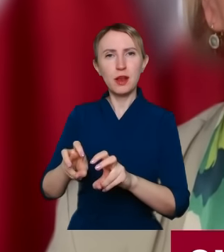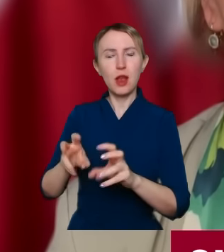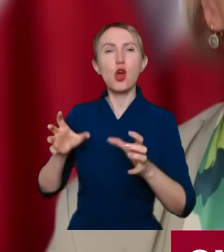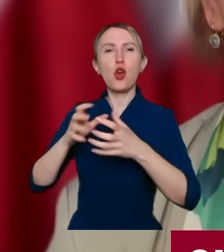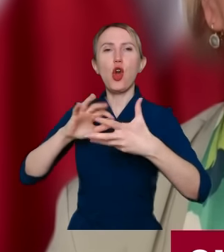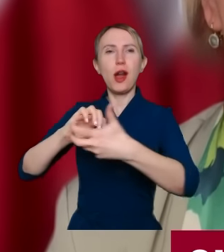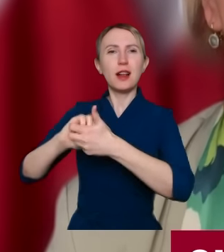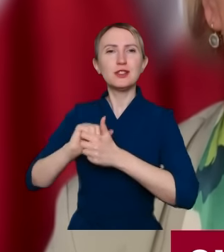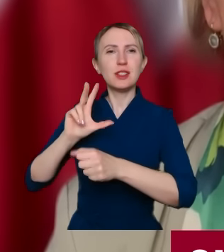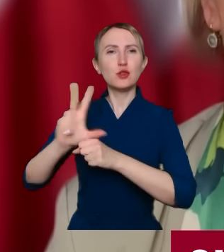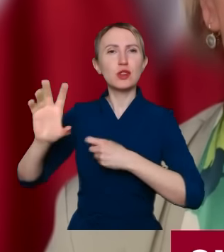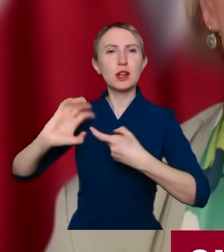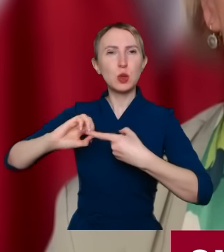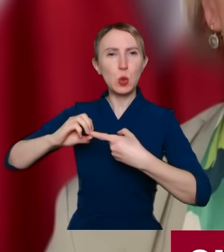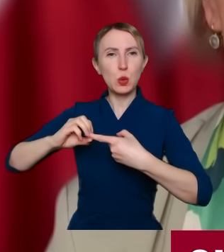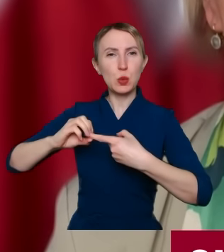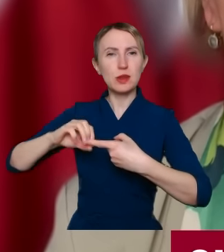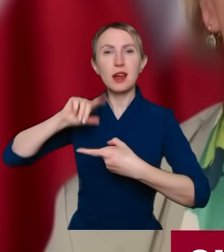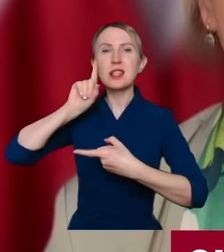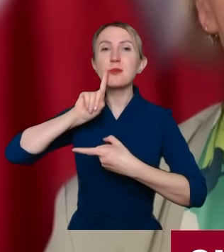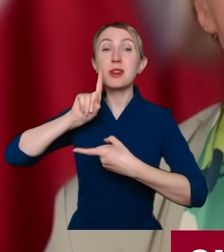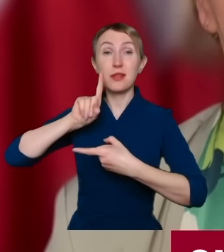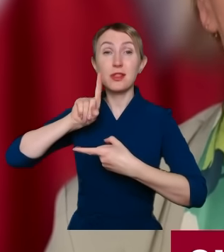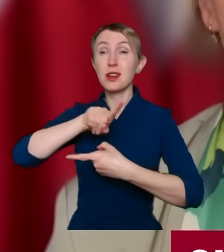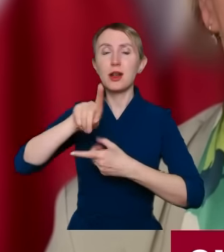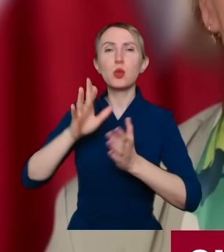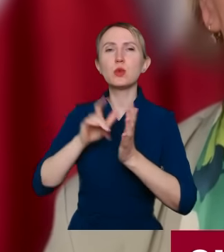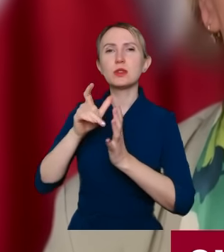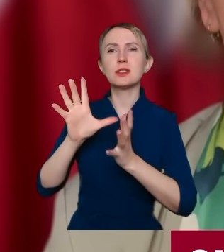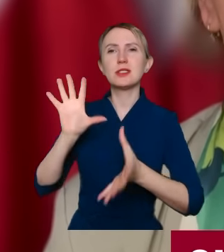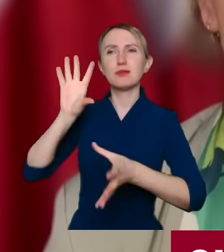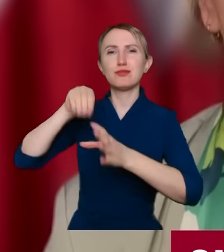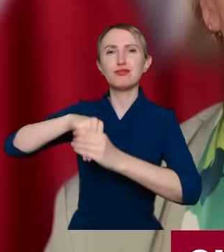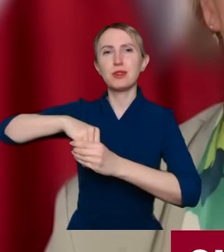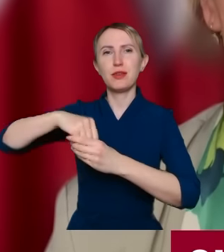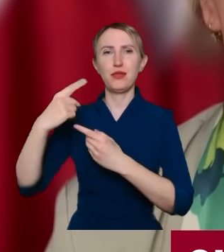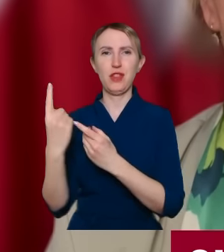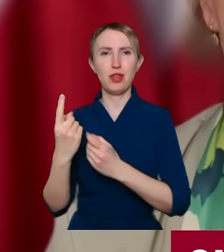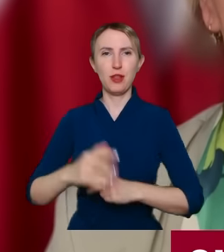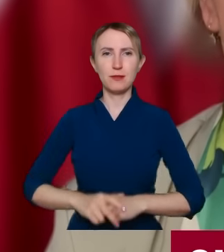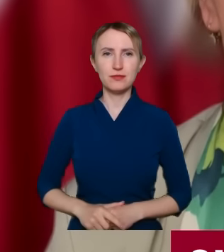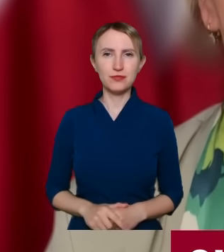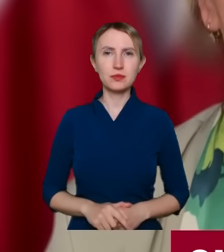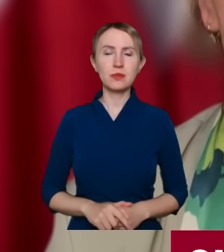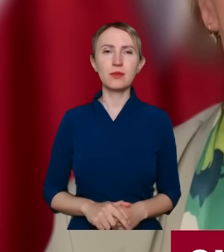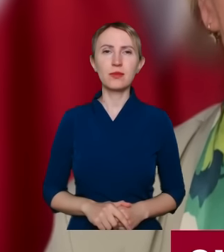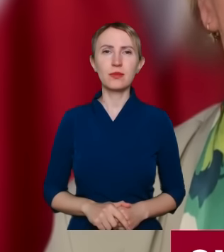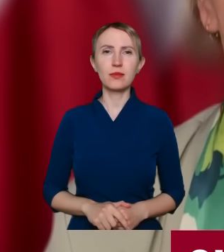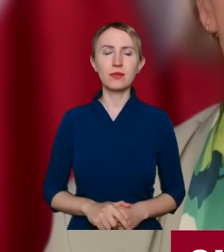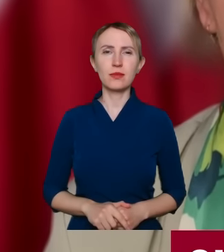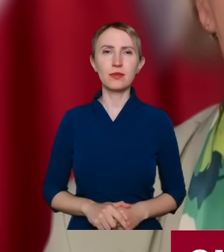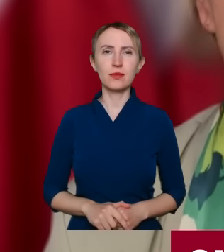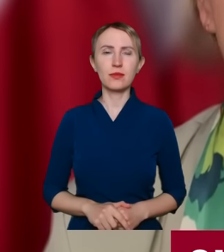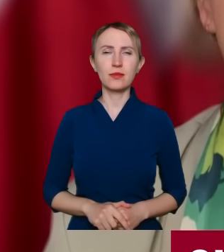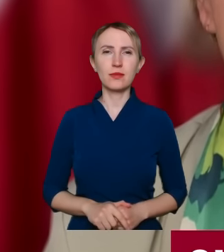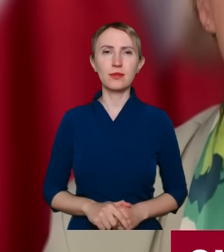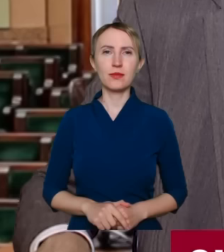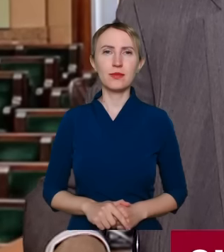13 grudnia tak naprawdę wchłonąć i po to żeby pozostał tylko jedna siła